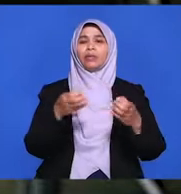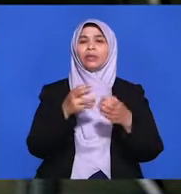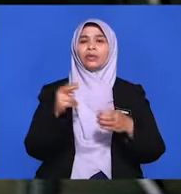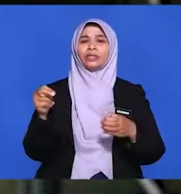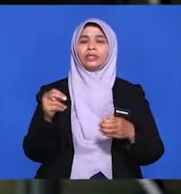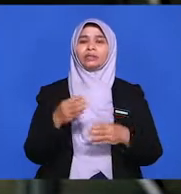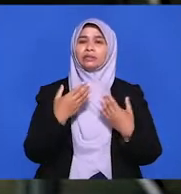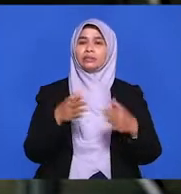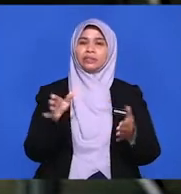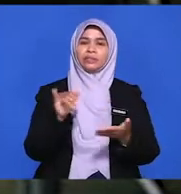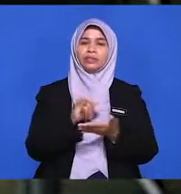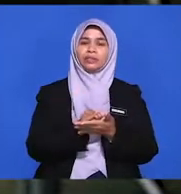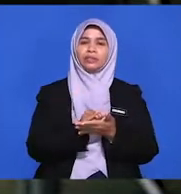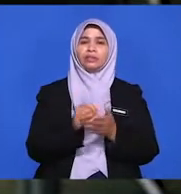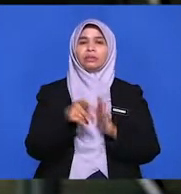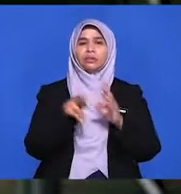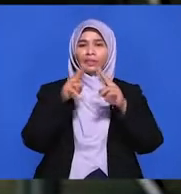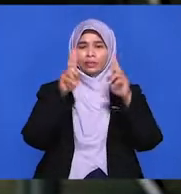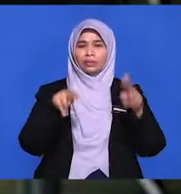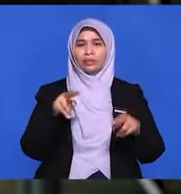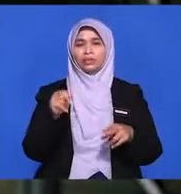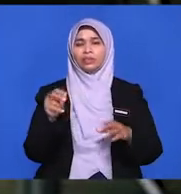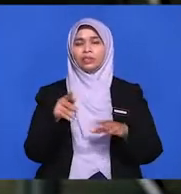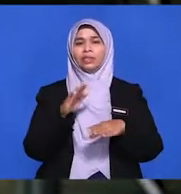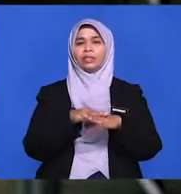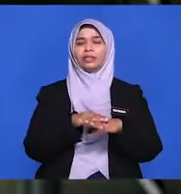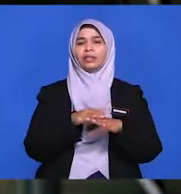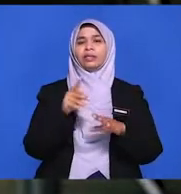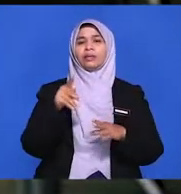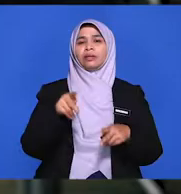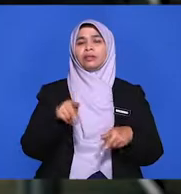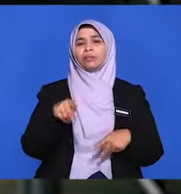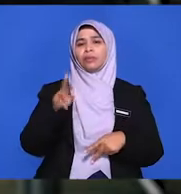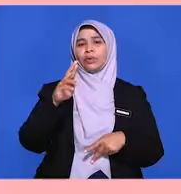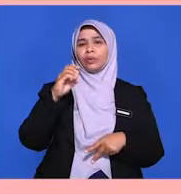Kemudian, pengujian ke atas produk reka ciptaan dibuat.